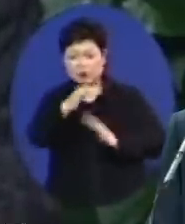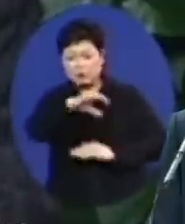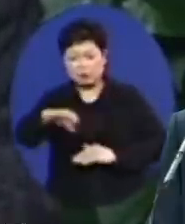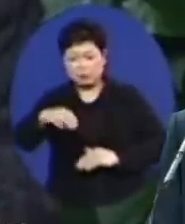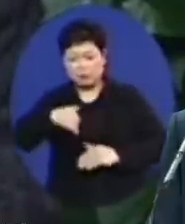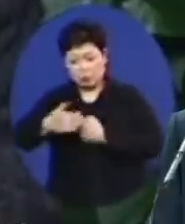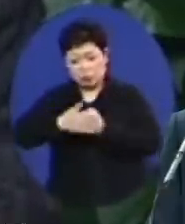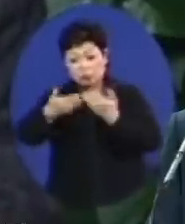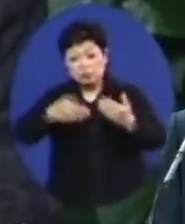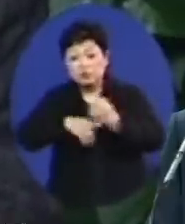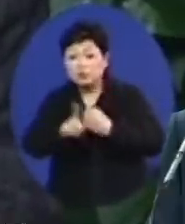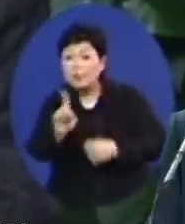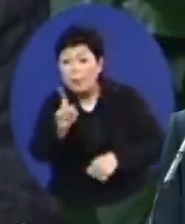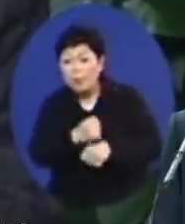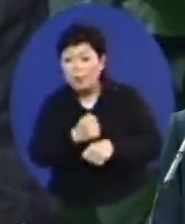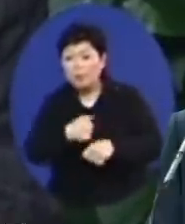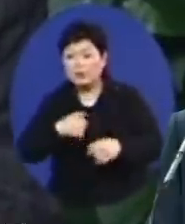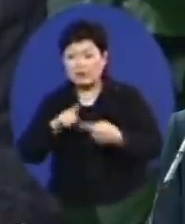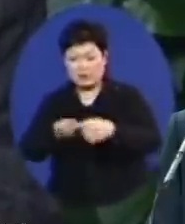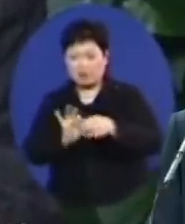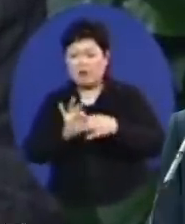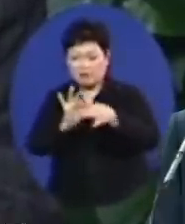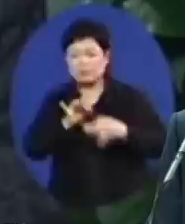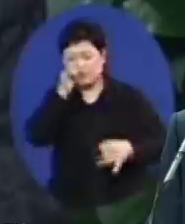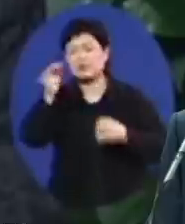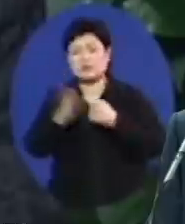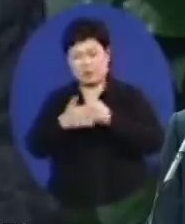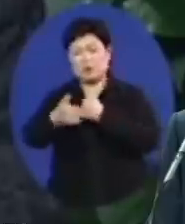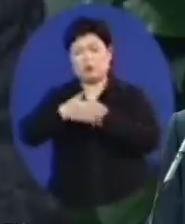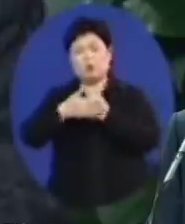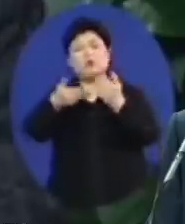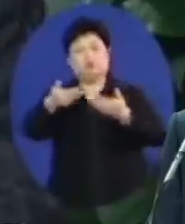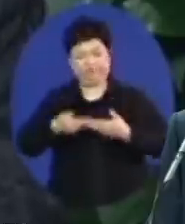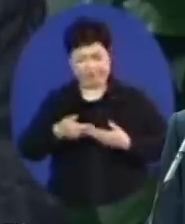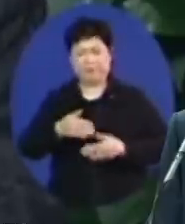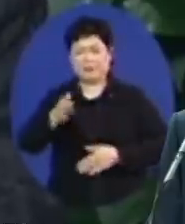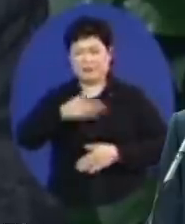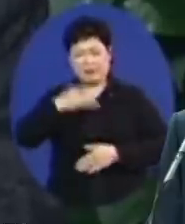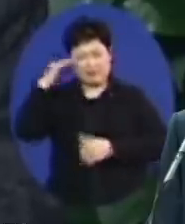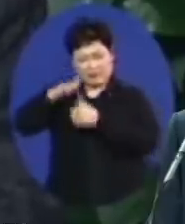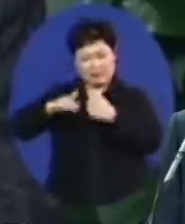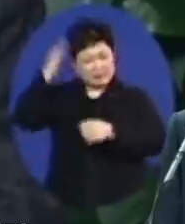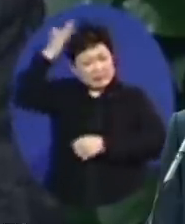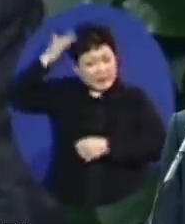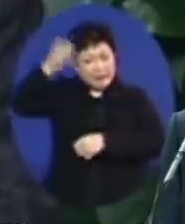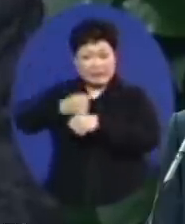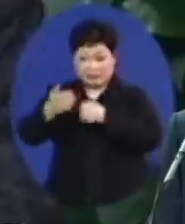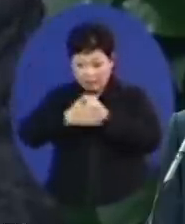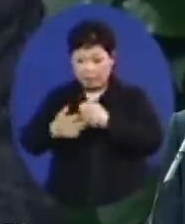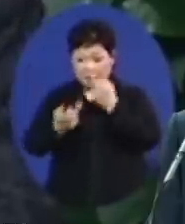도와줍니까? 나에 대한 관심이 있기 때문에 나를 도와주는 것입니다. 나를 사랑하기 때문에 형제와 이웃이 나를 도와주는